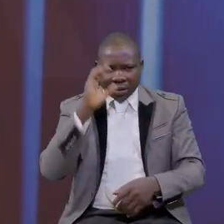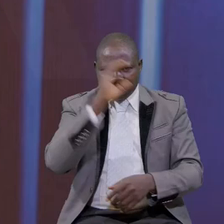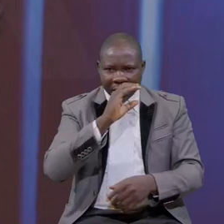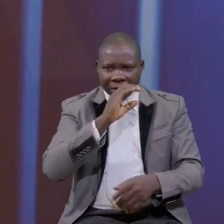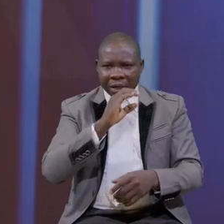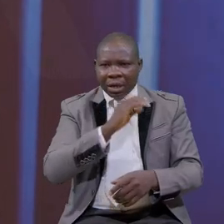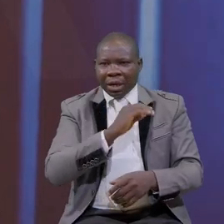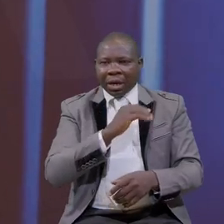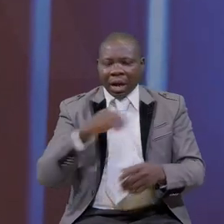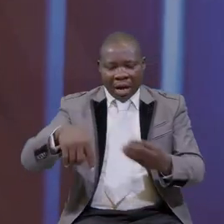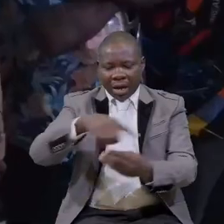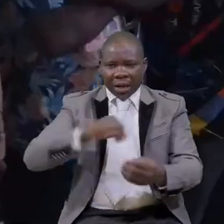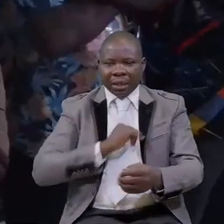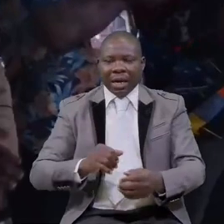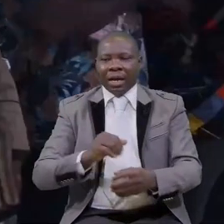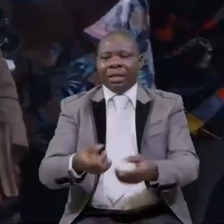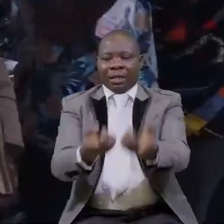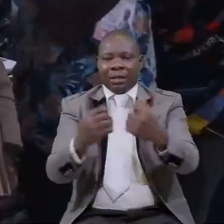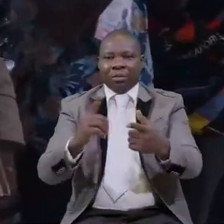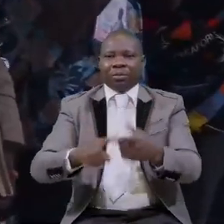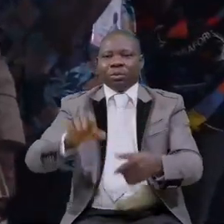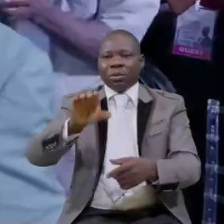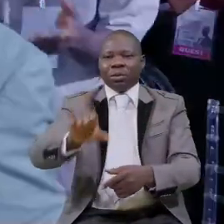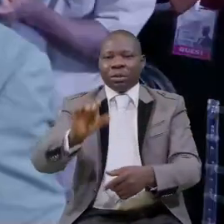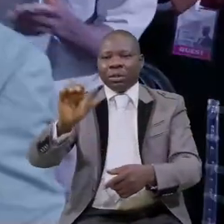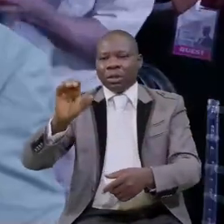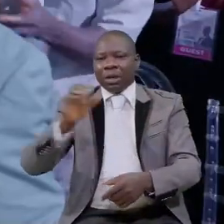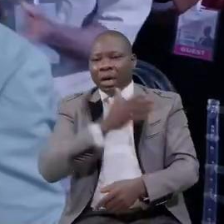dans l'église de Chérubim et Séraphim.